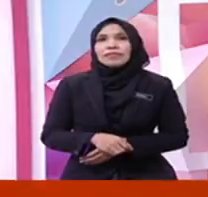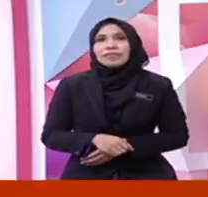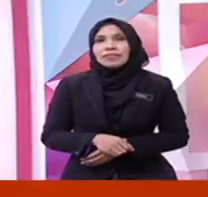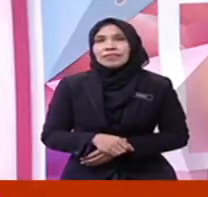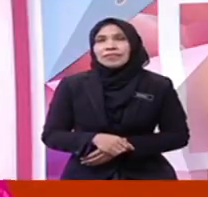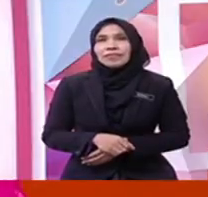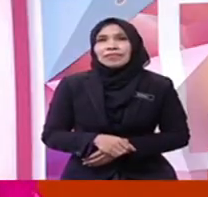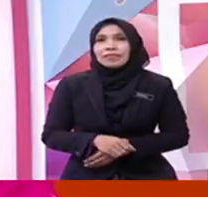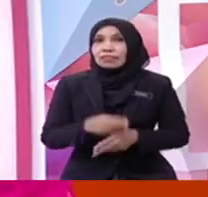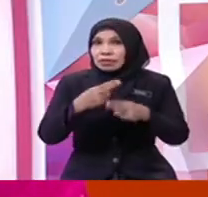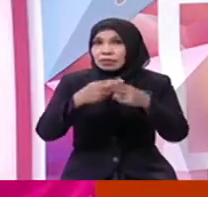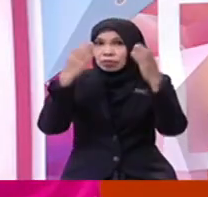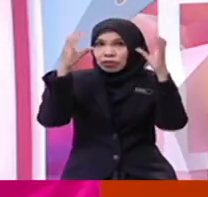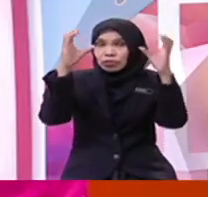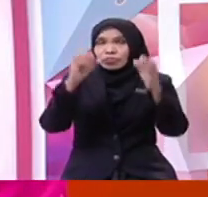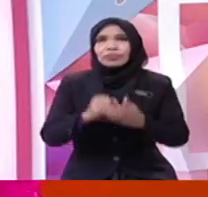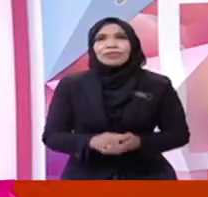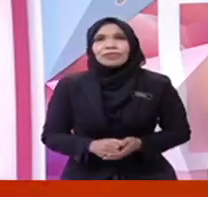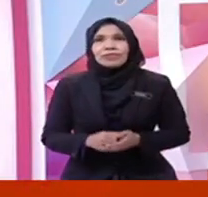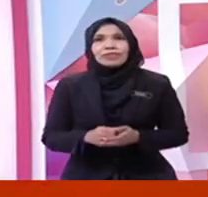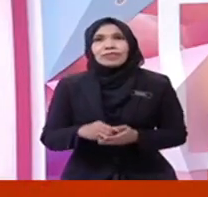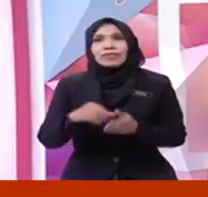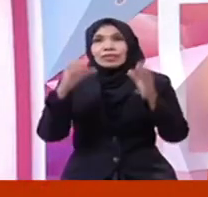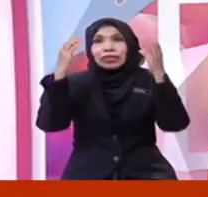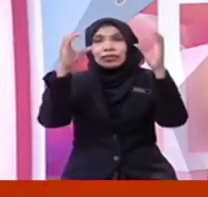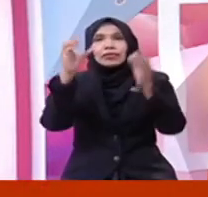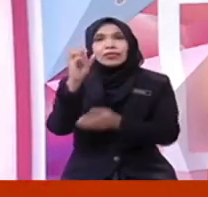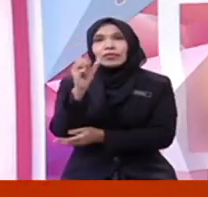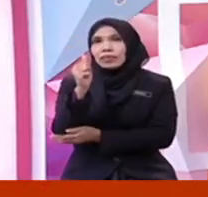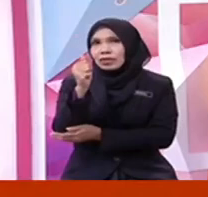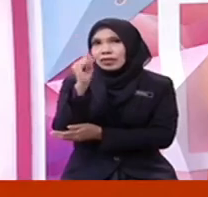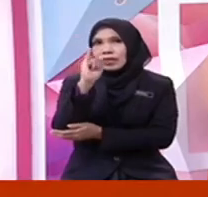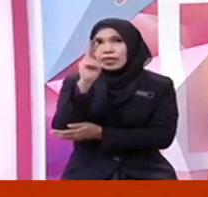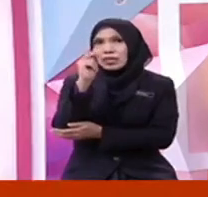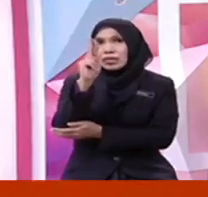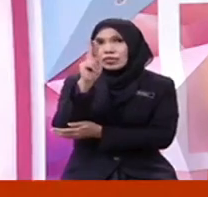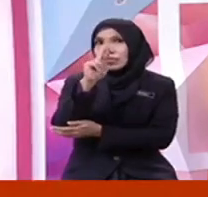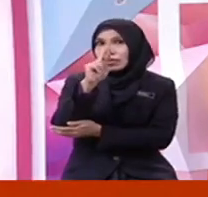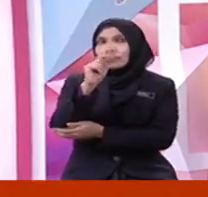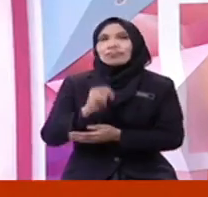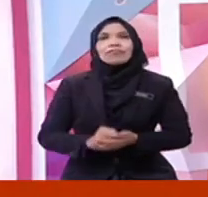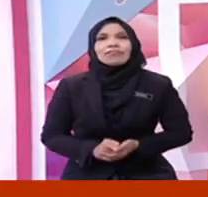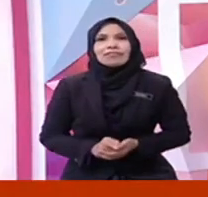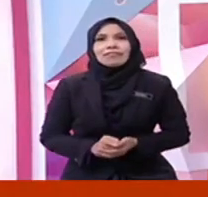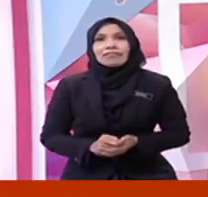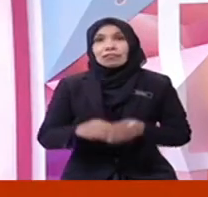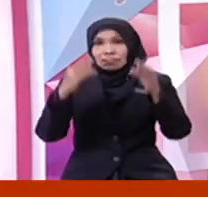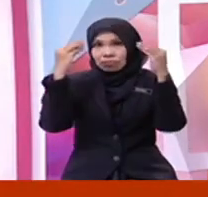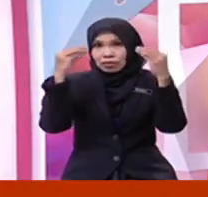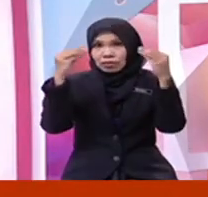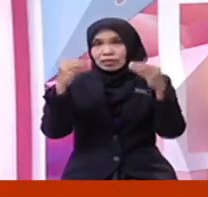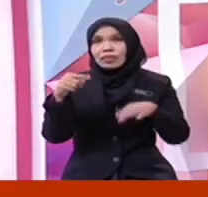citizen6 Sudin boleh panggil gue Ainul dan cewek gua ajalah daripada boring mediva